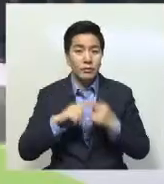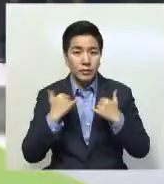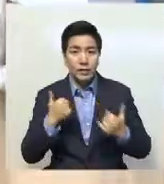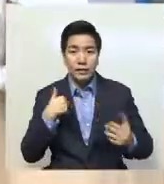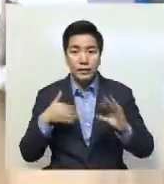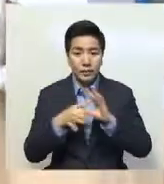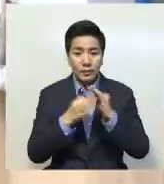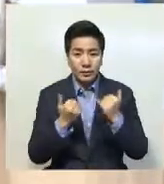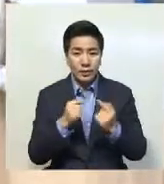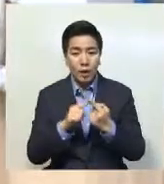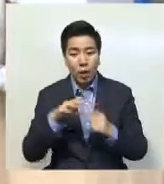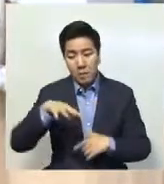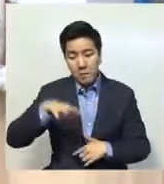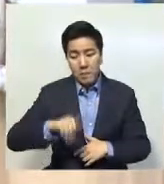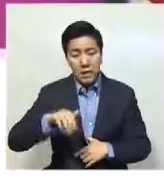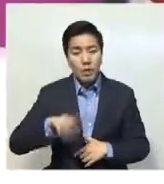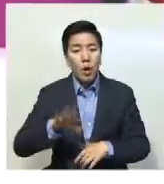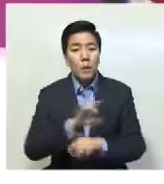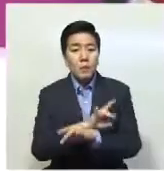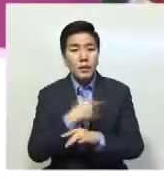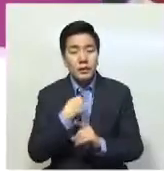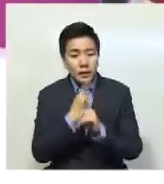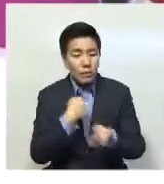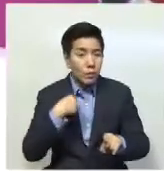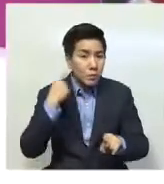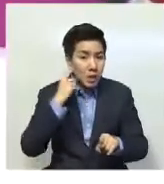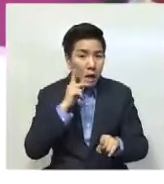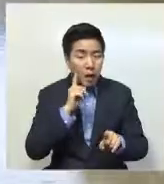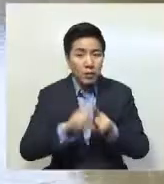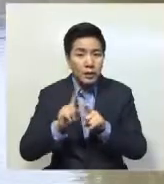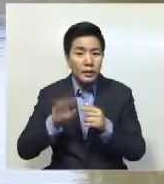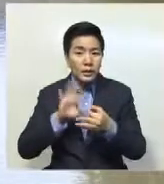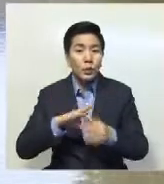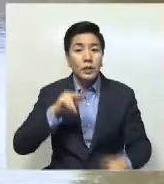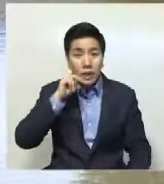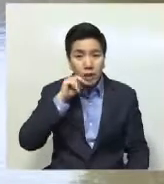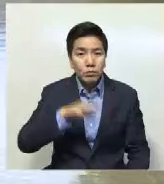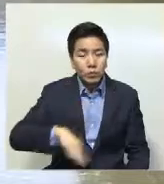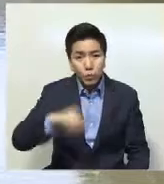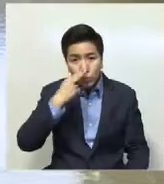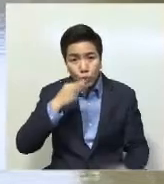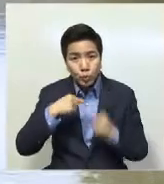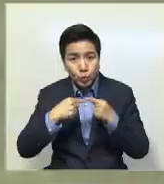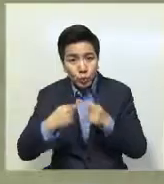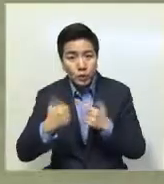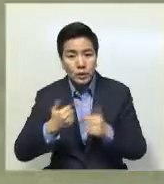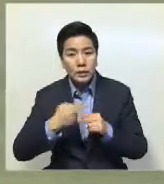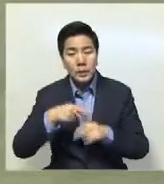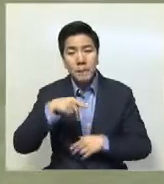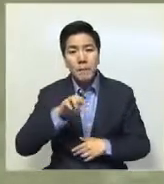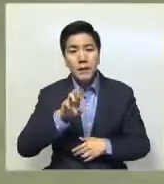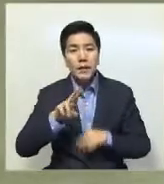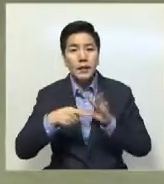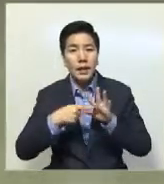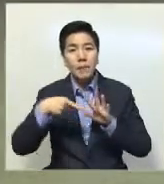าในขณะที่ชาวเมืองเพชรบุรียังคงเฝ้าระวังติดตามสถานการณ์น้ำที่บริเวณแม่น้ำเพชรบุรีกันอย่างต่อเนื่องโดยนางธีราพร